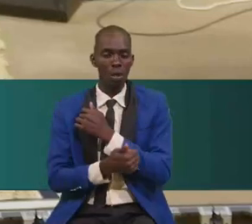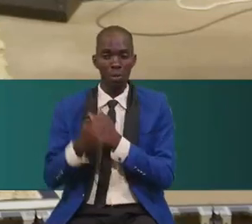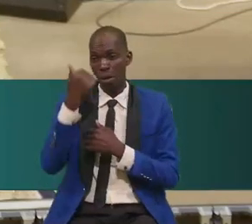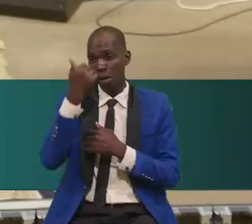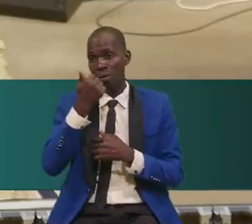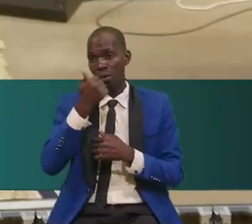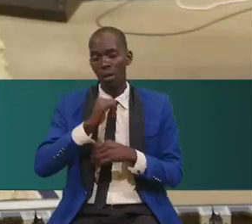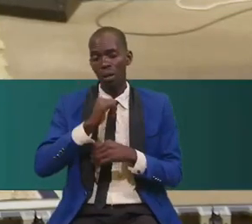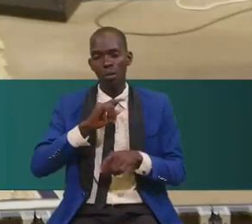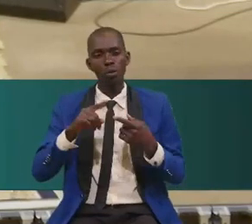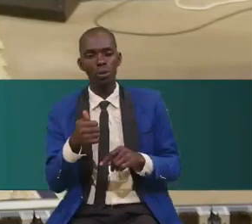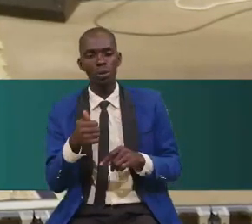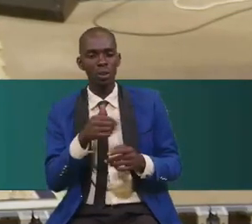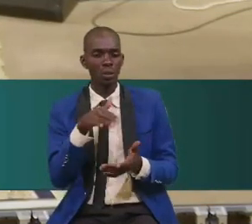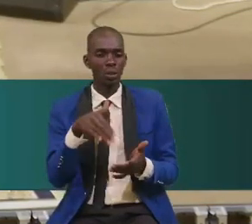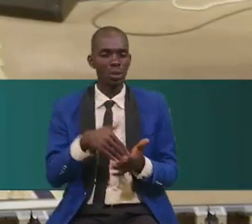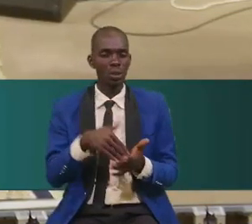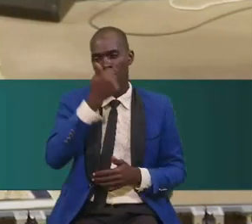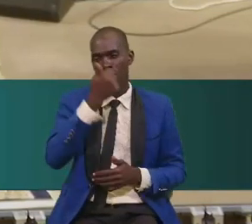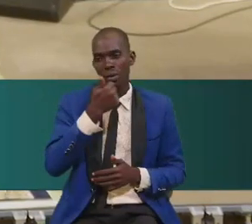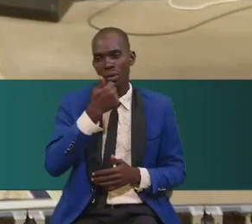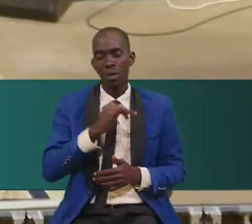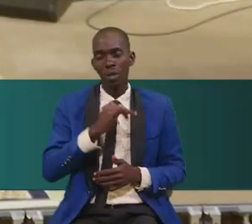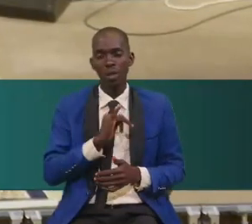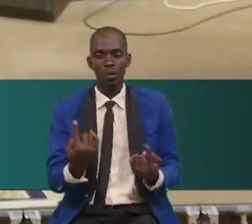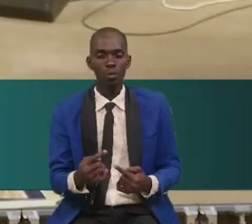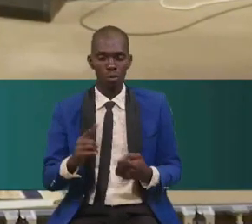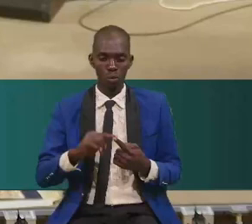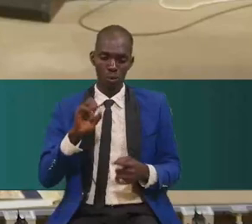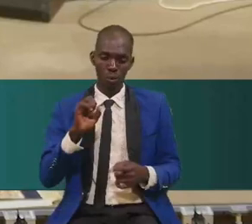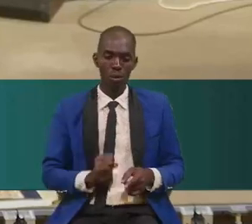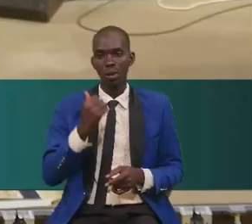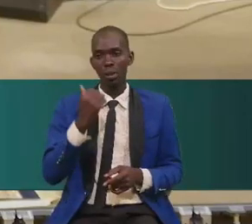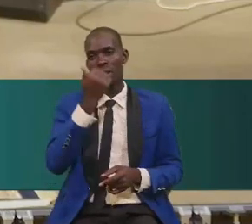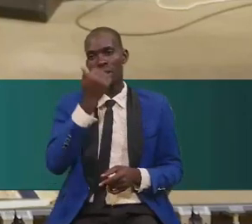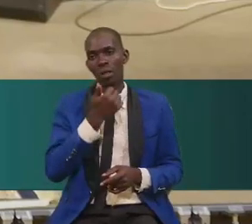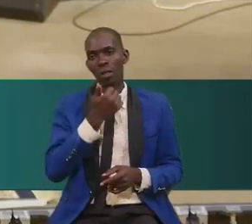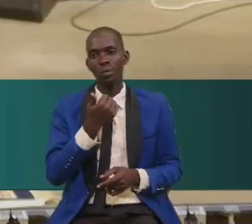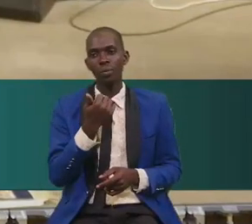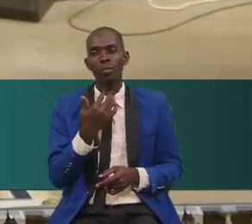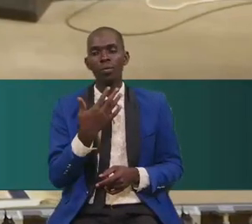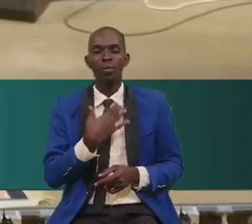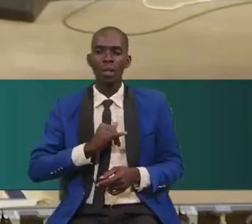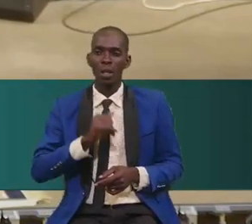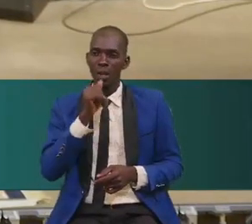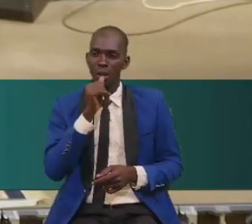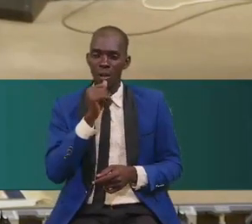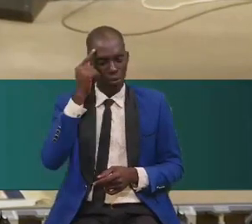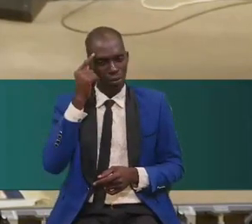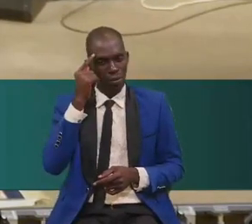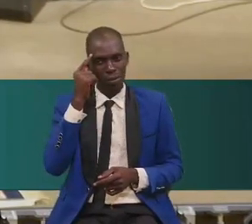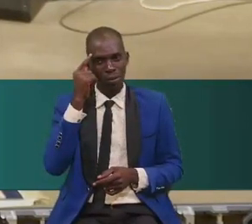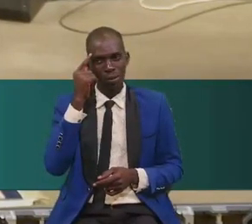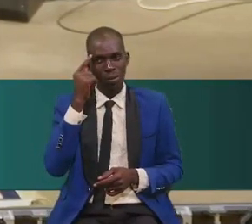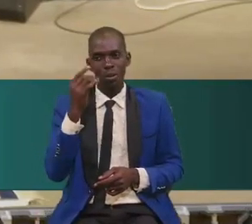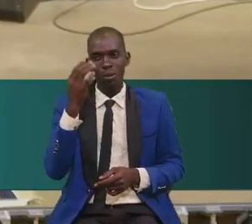Afrique centrale, et je vis maintenant en Afrique du Sud. Et je pense maintenant, Paul,